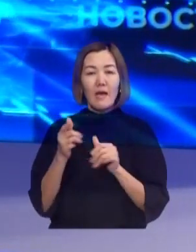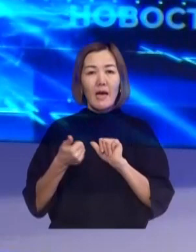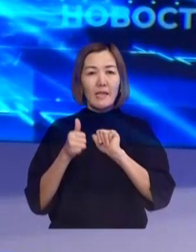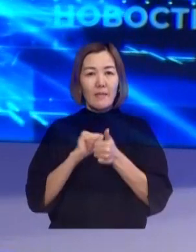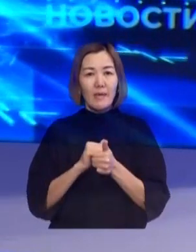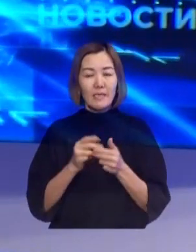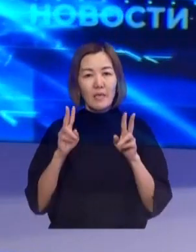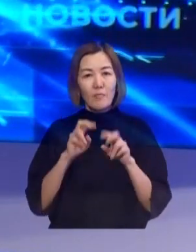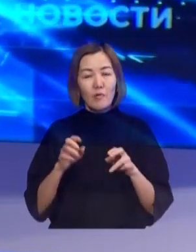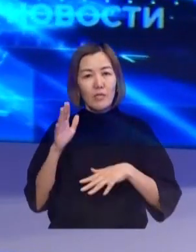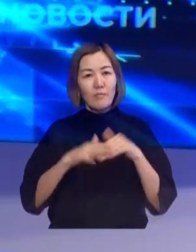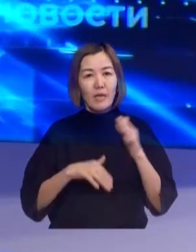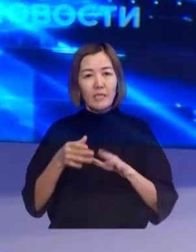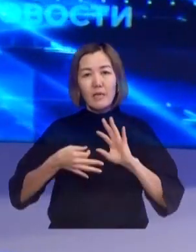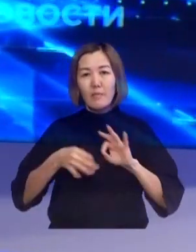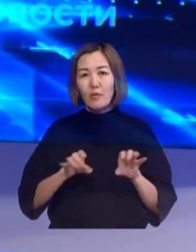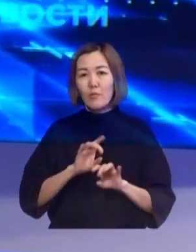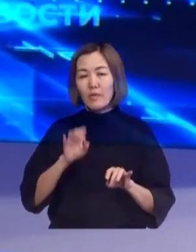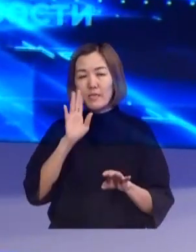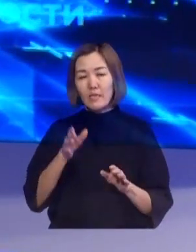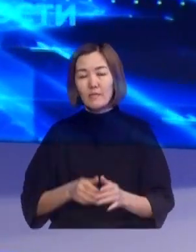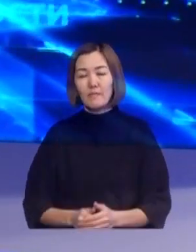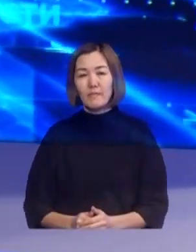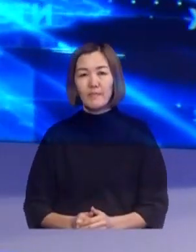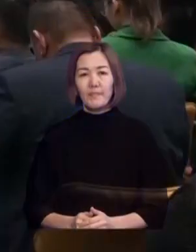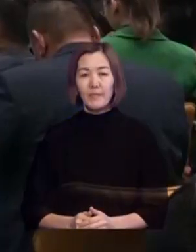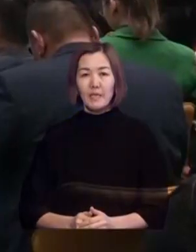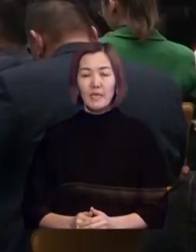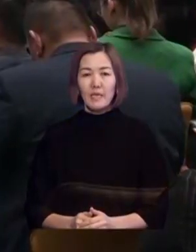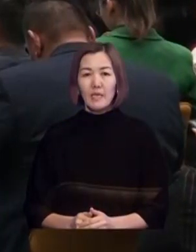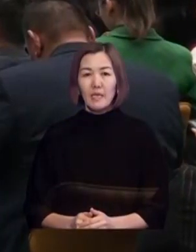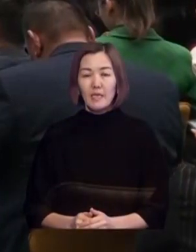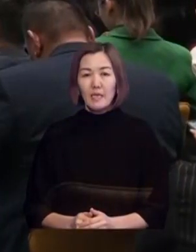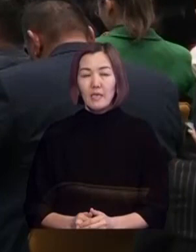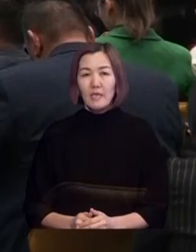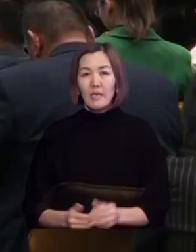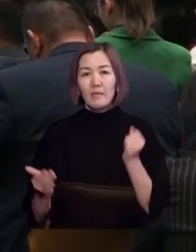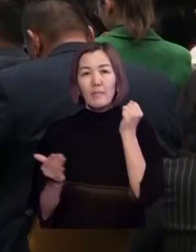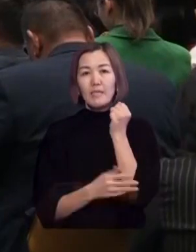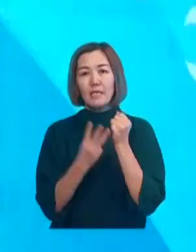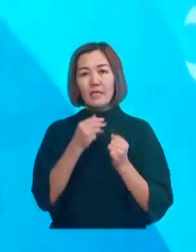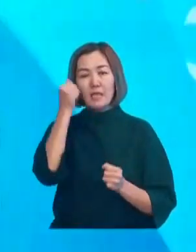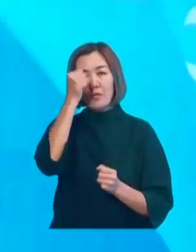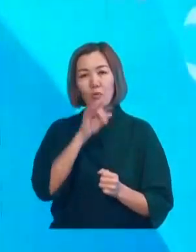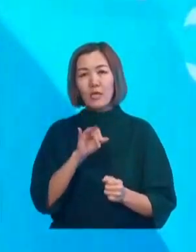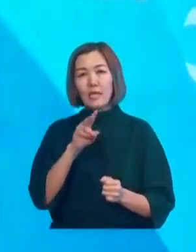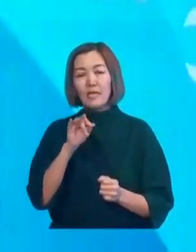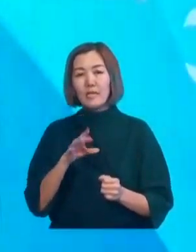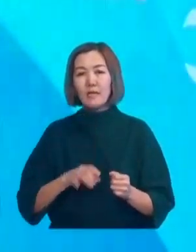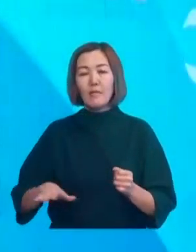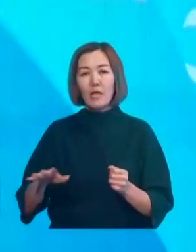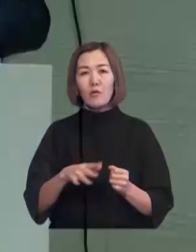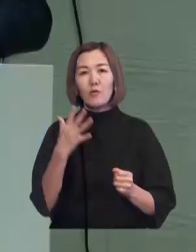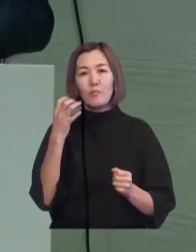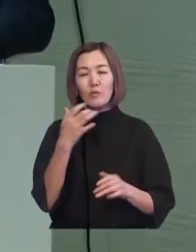поиск и практика». Подробнее в материале нашего корреспондента. За последние 3 года в Илийском районе более 500